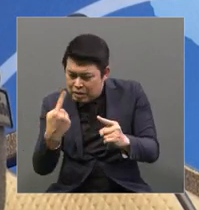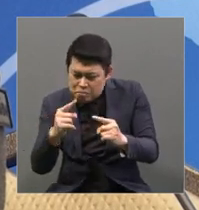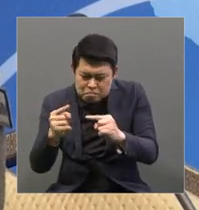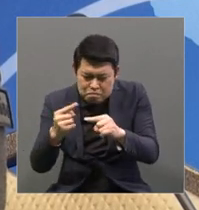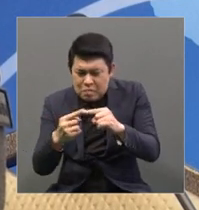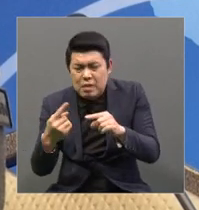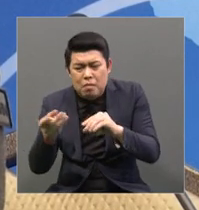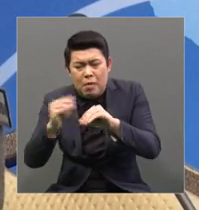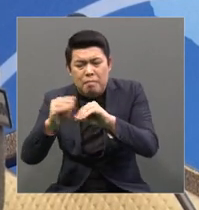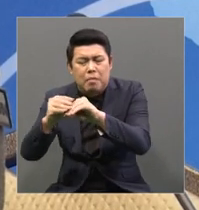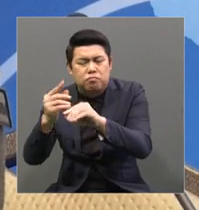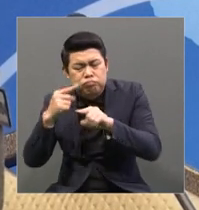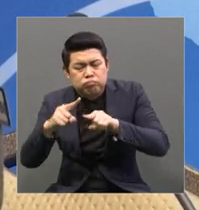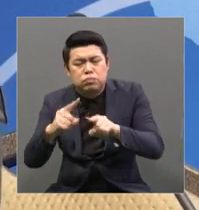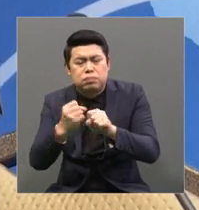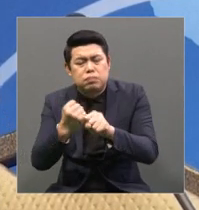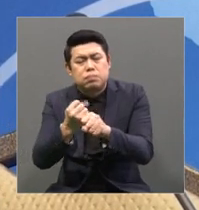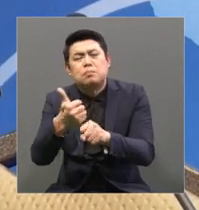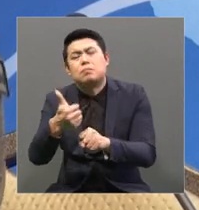ขยายผลกันได้ต่อไปในอนาคตครับ